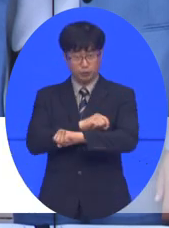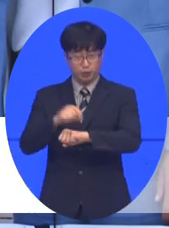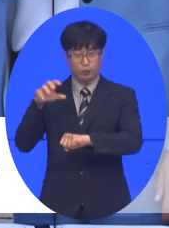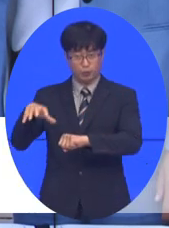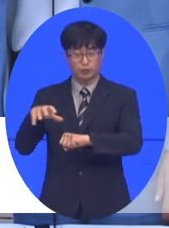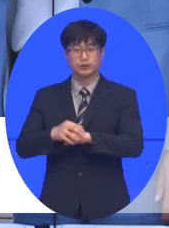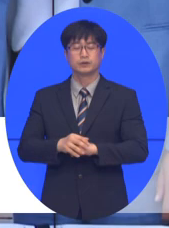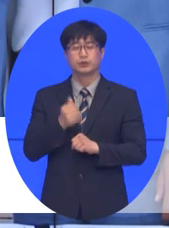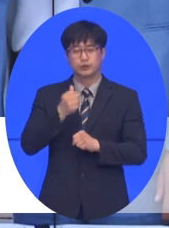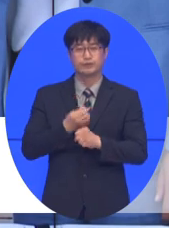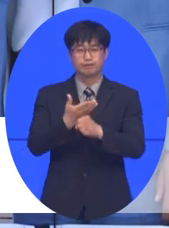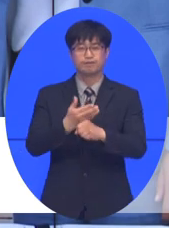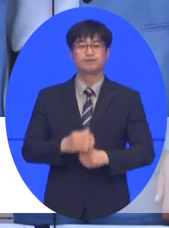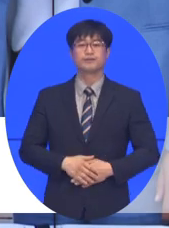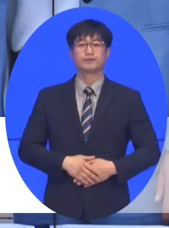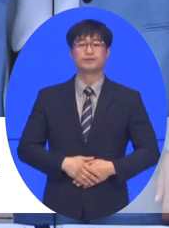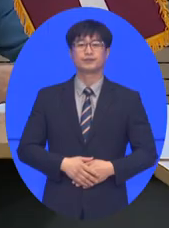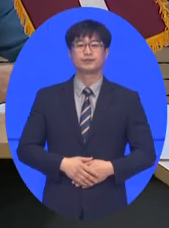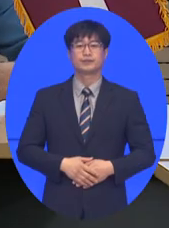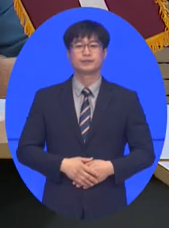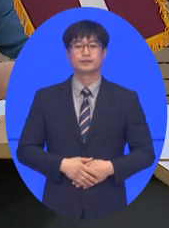내용 이슬비 기자가 전합니다.